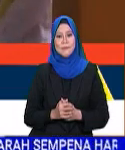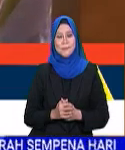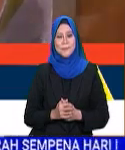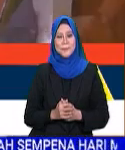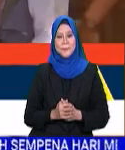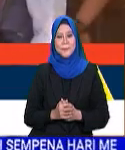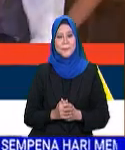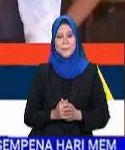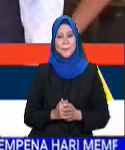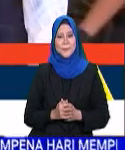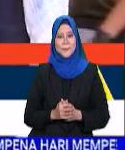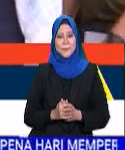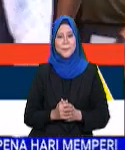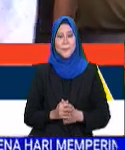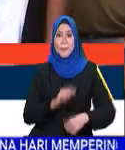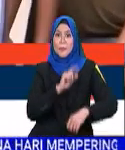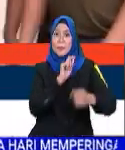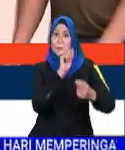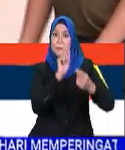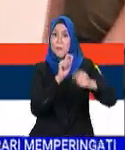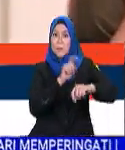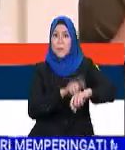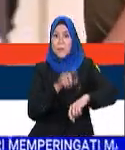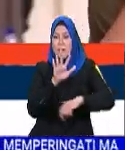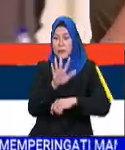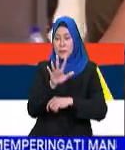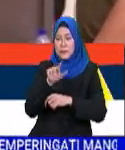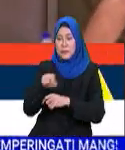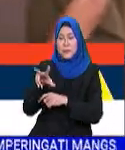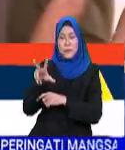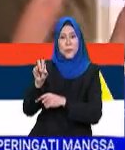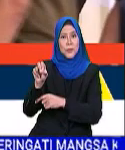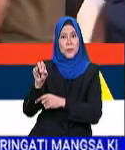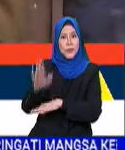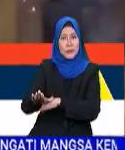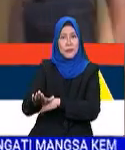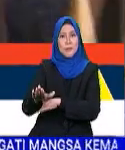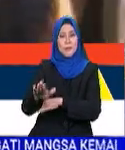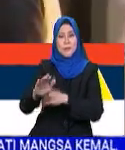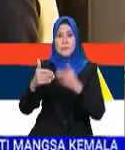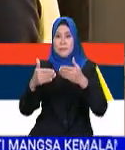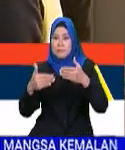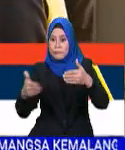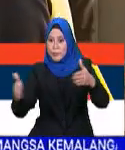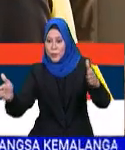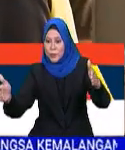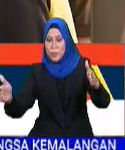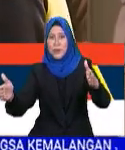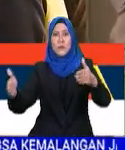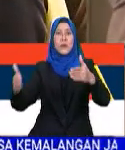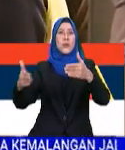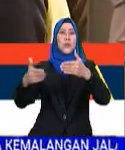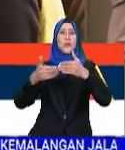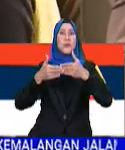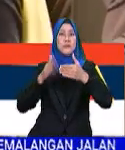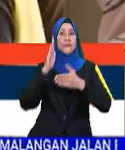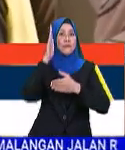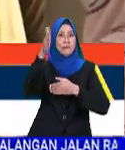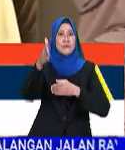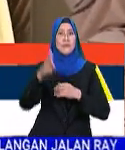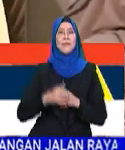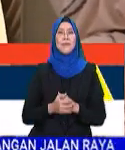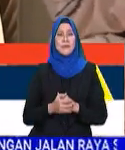Baik. Kerana tepat pada pukul 5.30 petang nanti, pintu pusat mengundi ini akan ditutup. Baik, untuk makluman